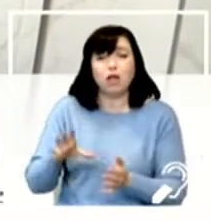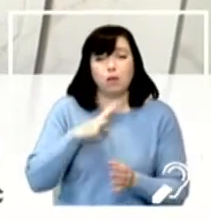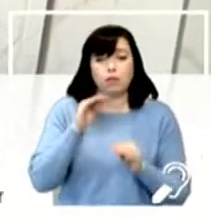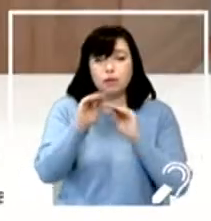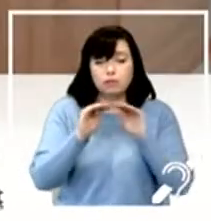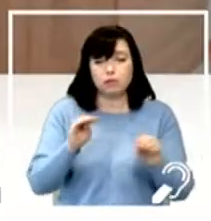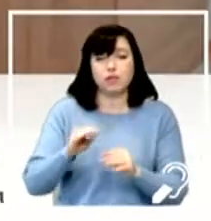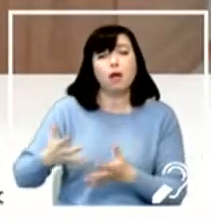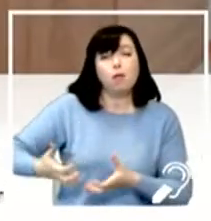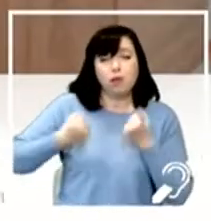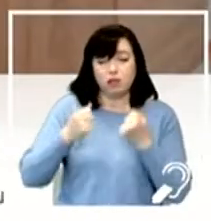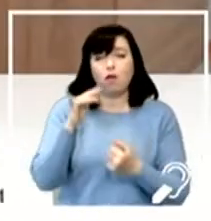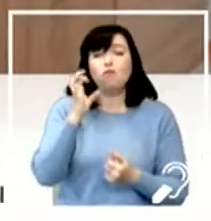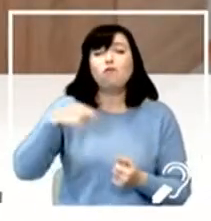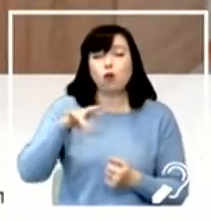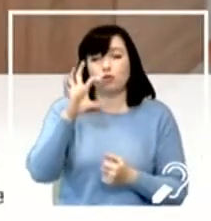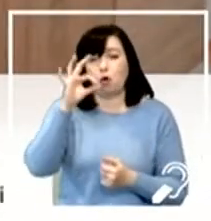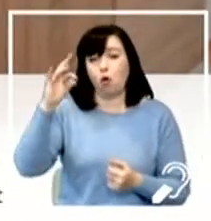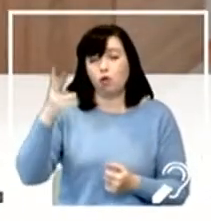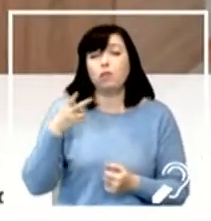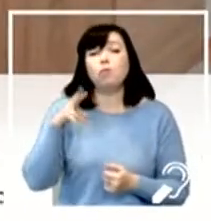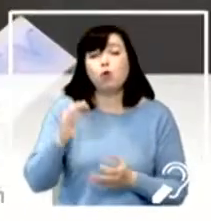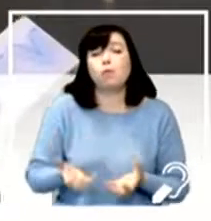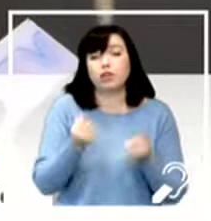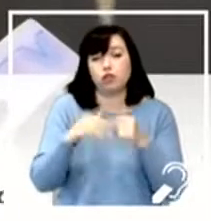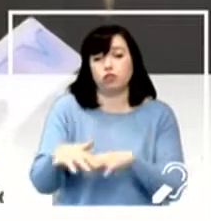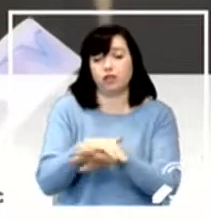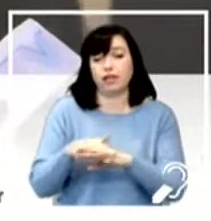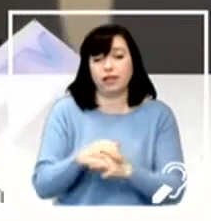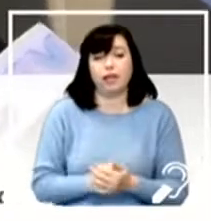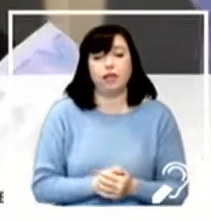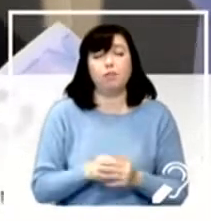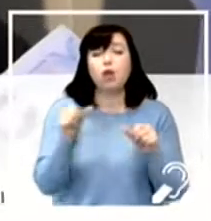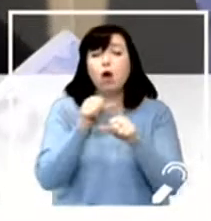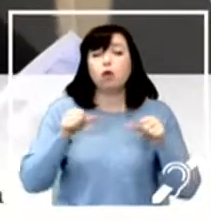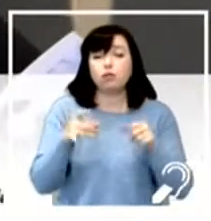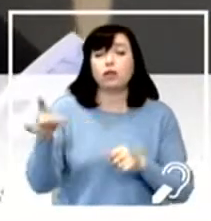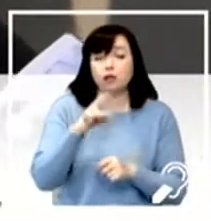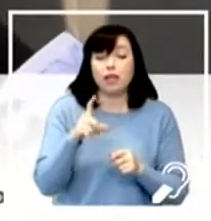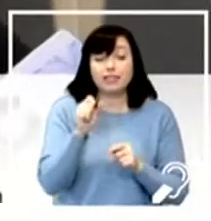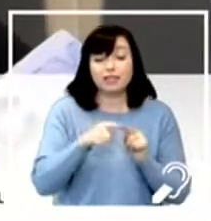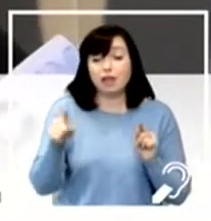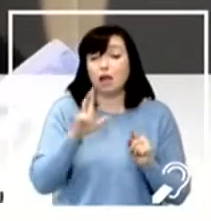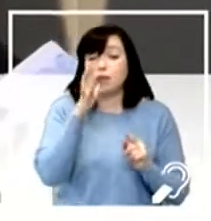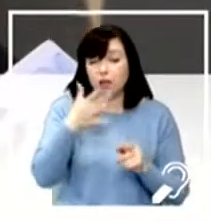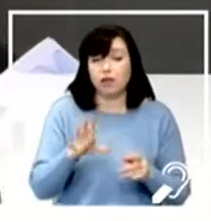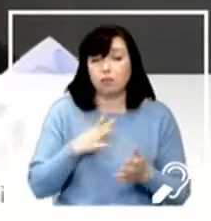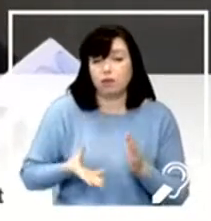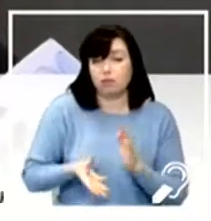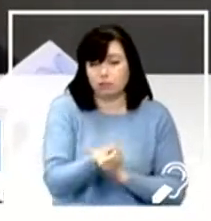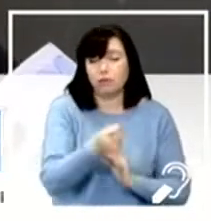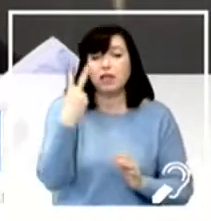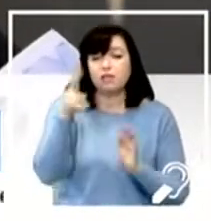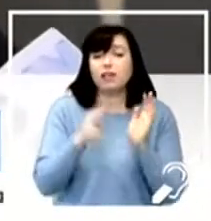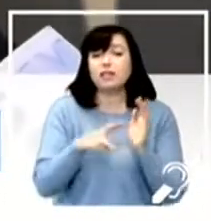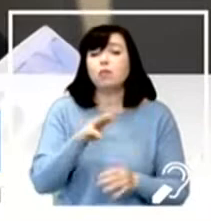cu sprijinul Fondului Națiunilor Unite pentru Populație. Consiliul Raional, ultimii 5 ani, a investit peste 27 de milioane